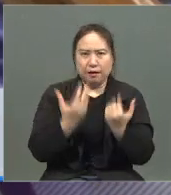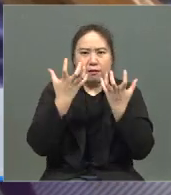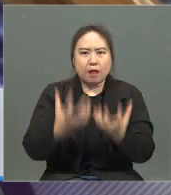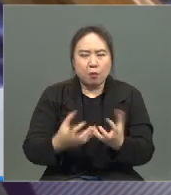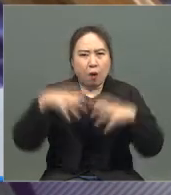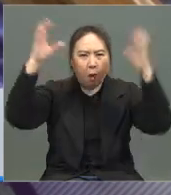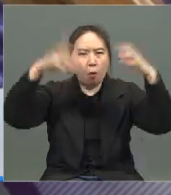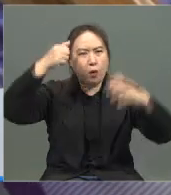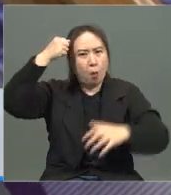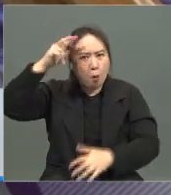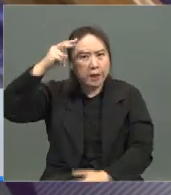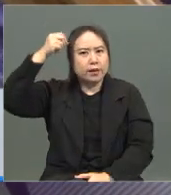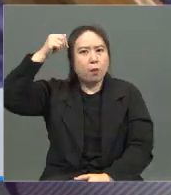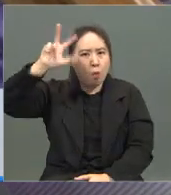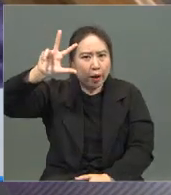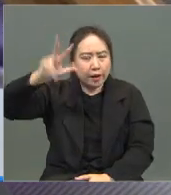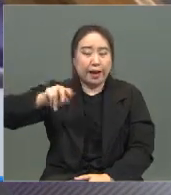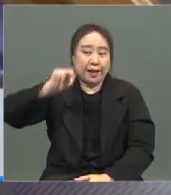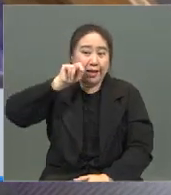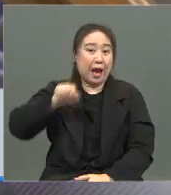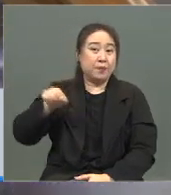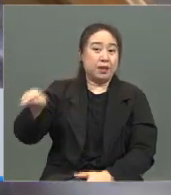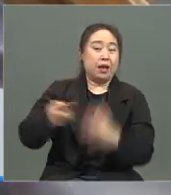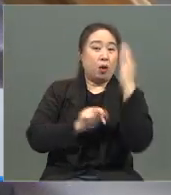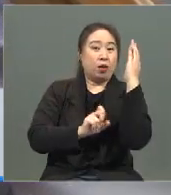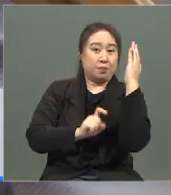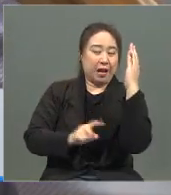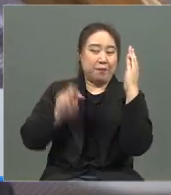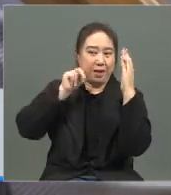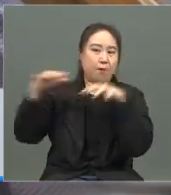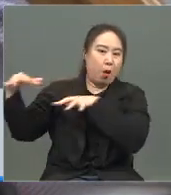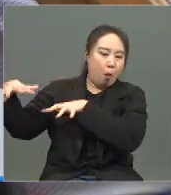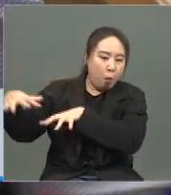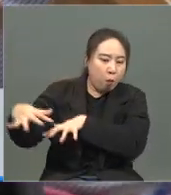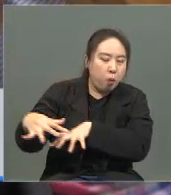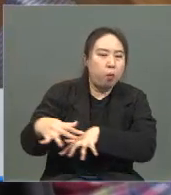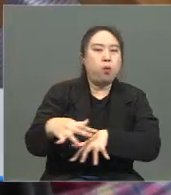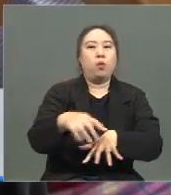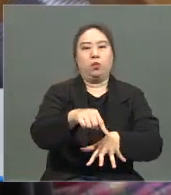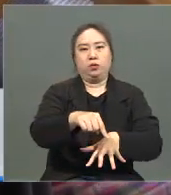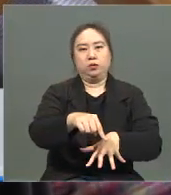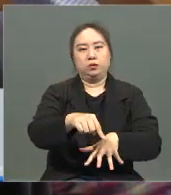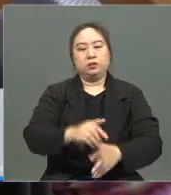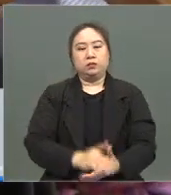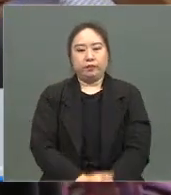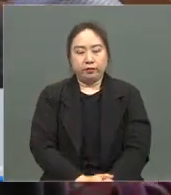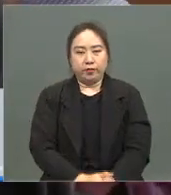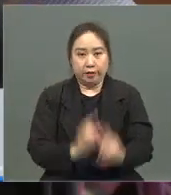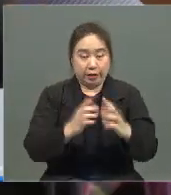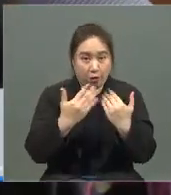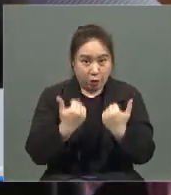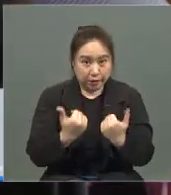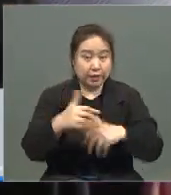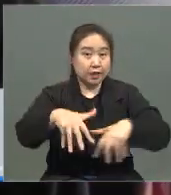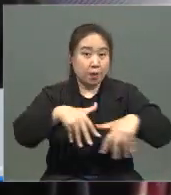แล้วก็น้ำพอดีน้ำจากตุ้งทรงไหลลงมาด้วยมาสมทบรวมกัน แต่เบื้องต้นเราก็ให้ความช่วยเหลือชาวบ้